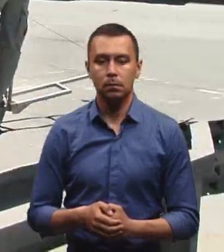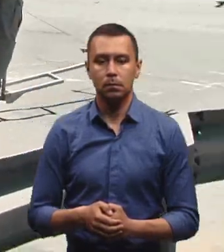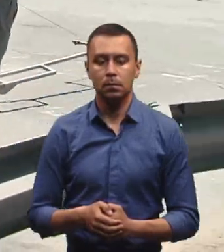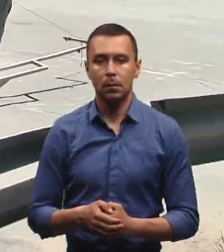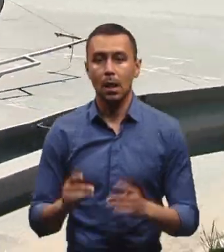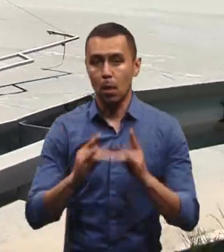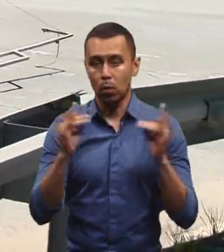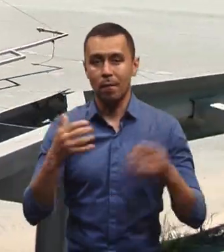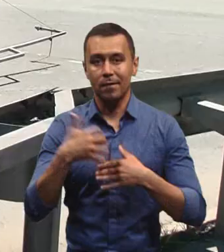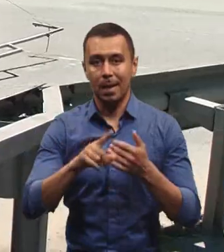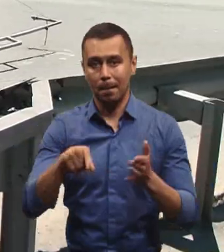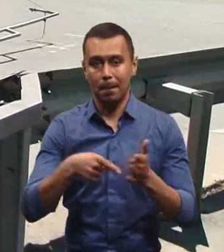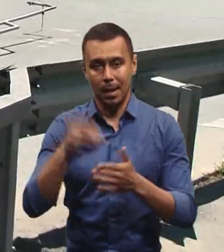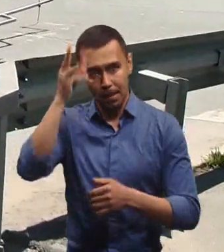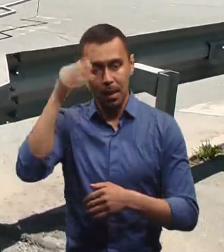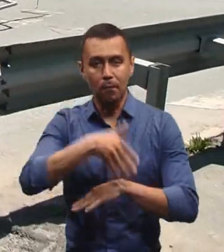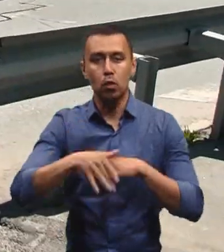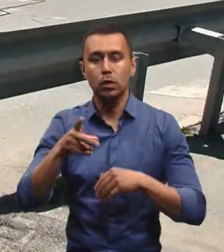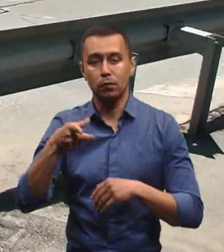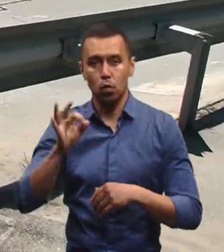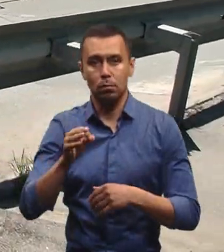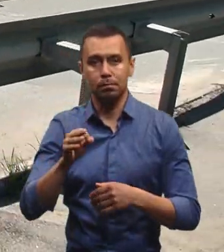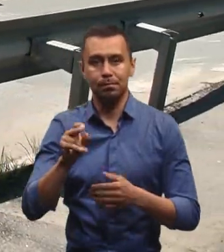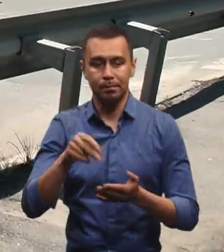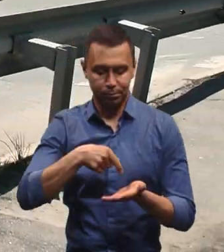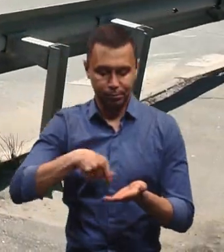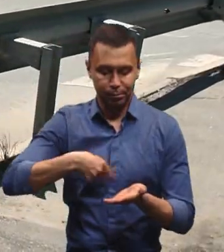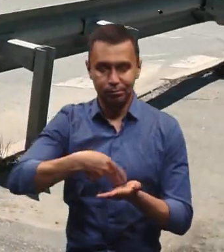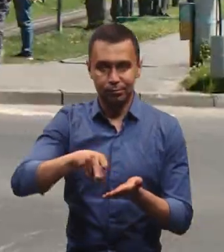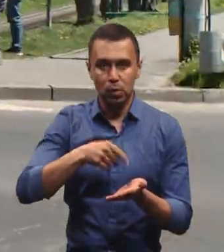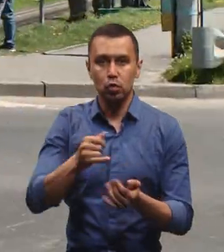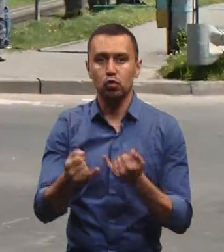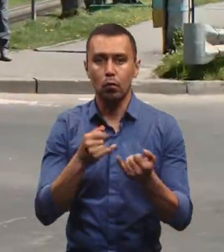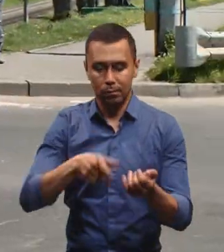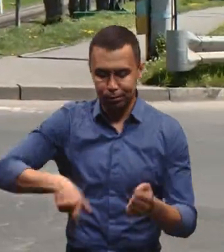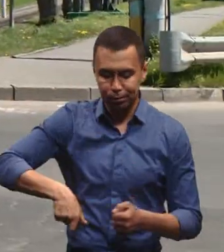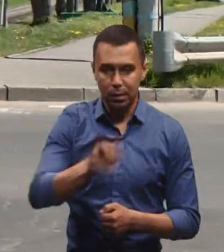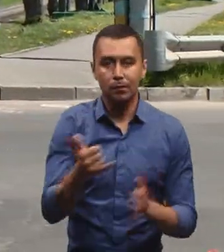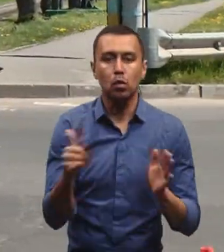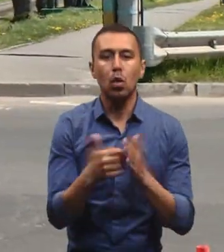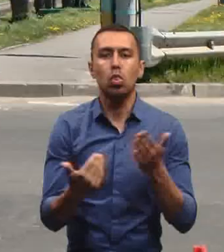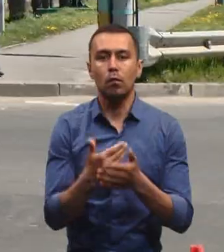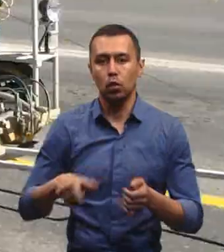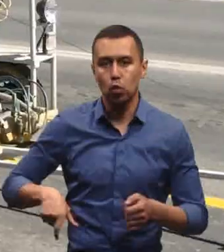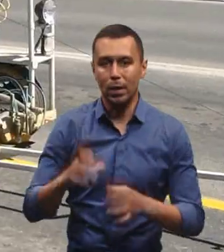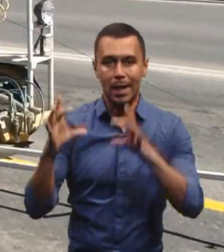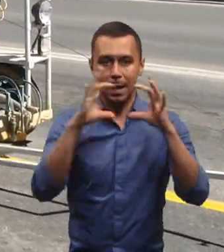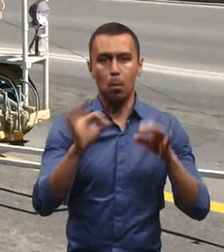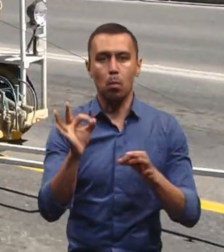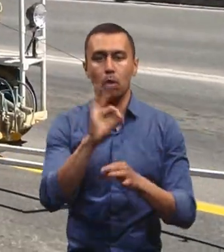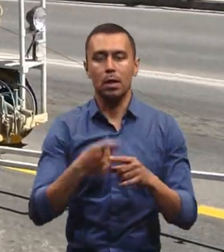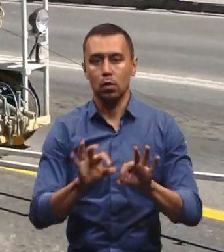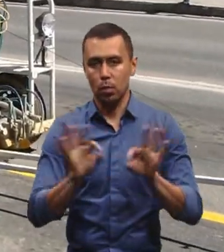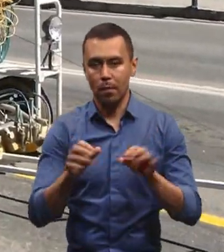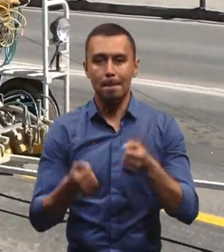На мосту серед міста Хмельницького на вулиці Грушевського наносять тимчасову жовту розмітку та встановлюють нові дорожні знаки. Про це розповів